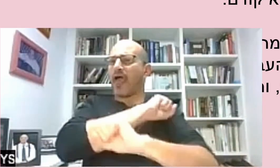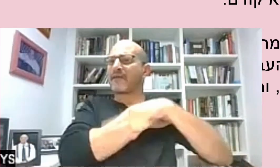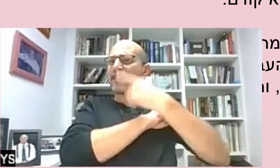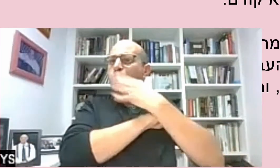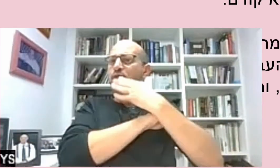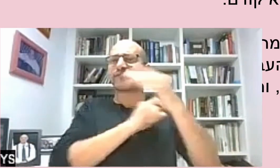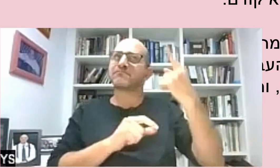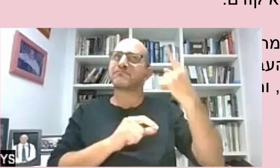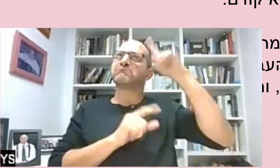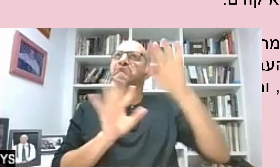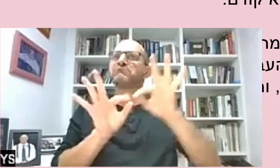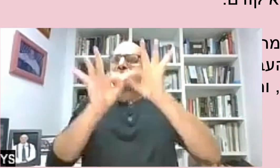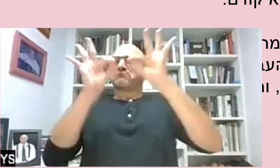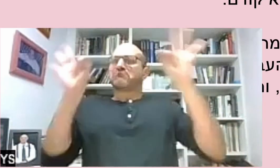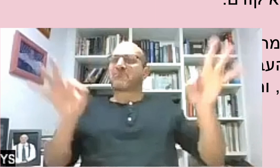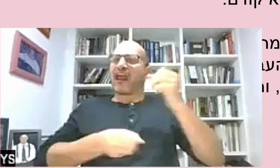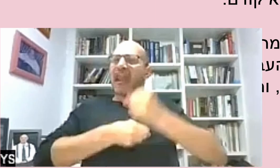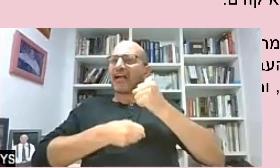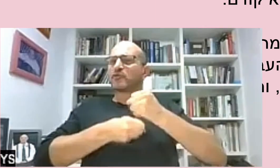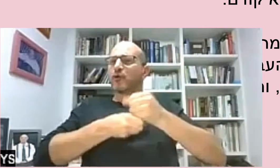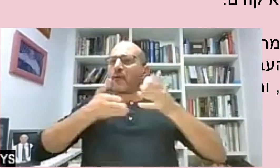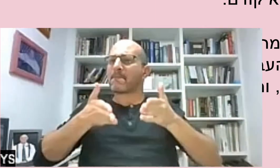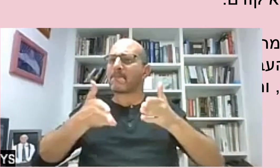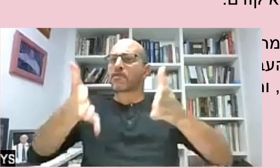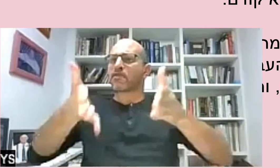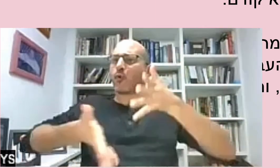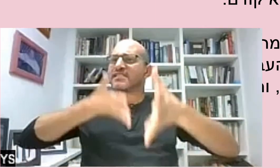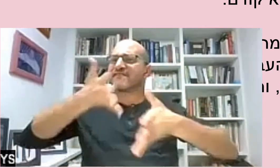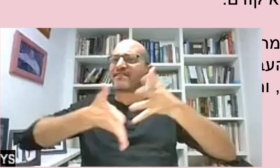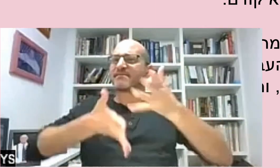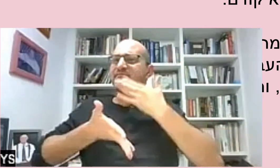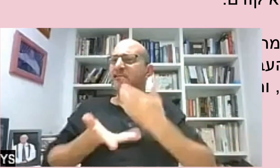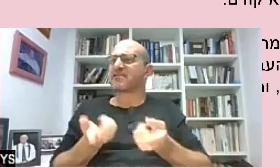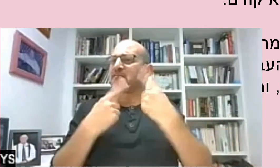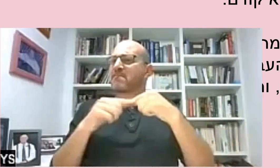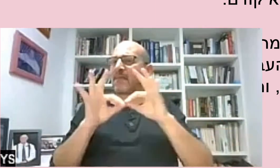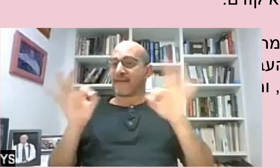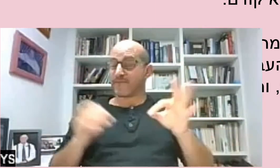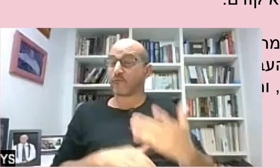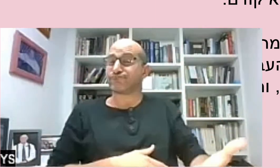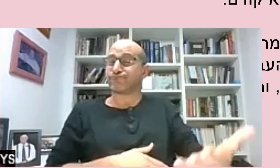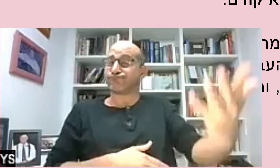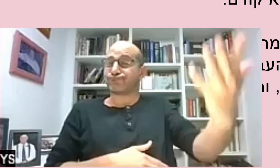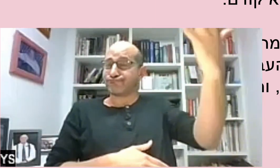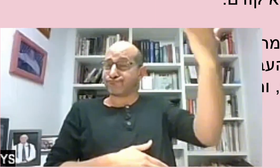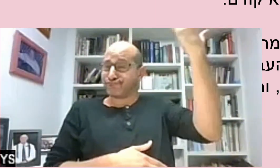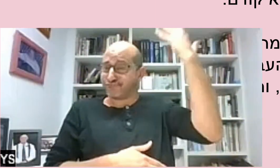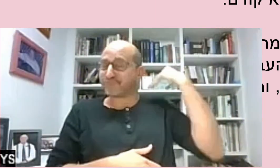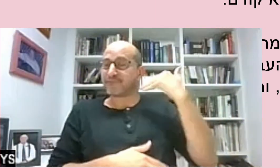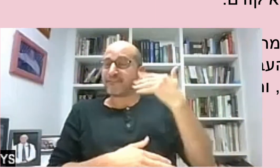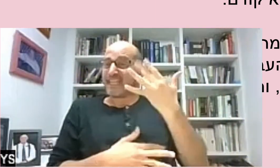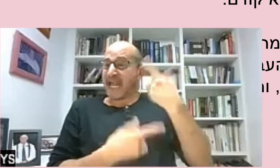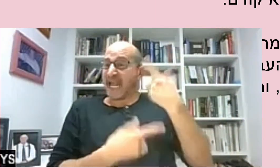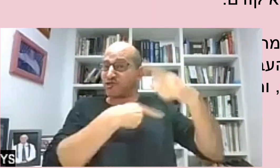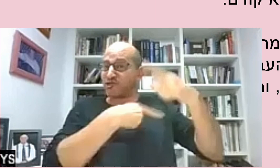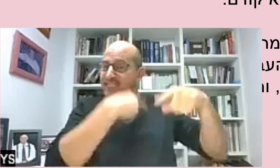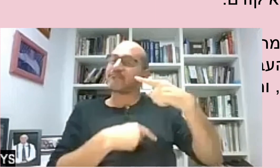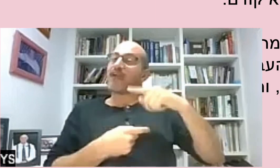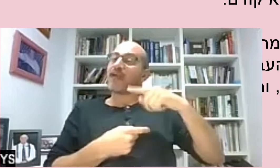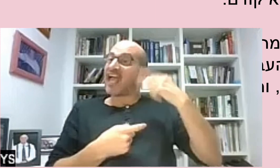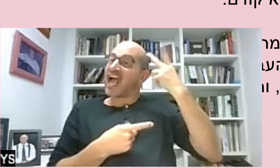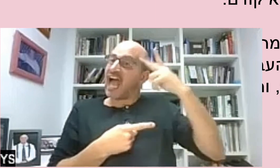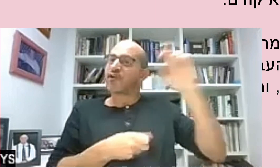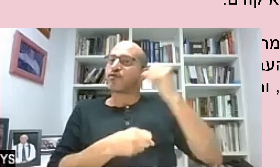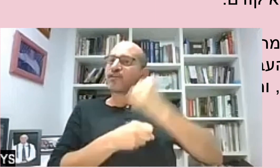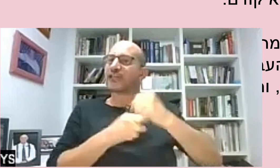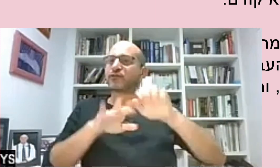איך בעצם האקדמיה ללשון העברית הגתה את העניין הזה של לפתוח מדור שפת הסימן ישראל? מאיפה זה התחיל? זה התחיל